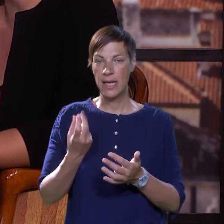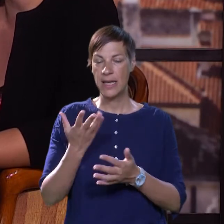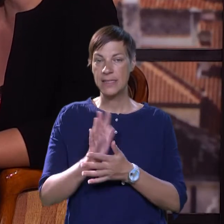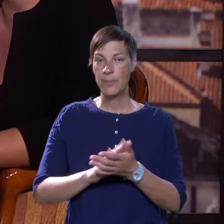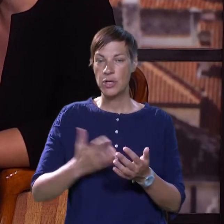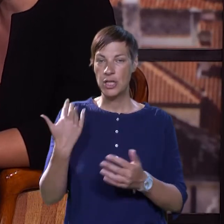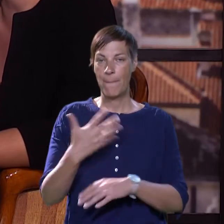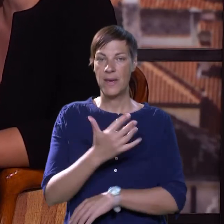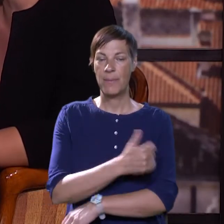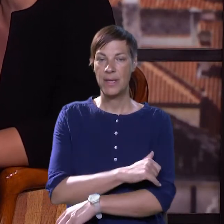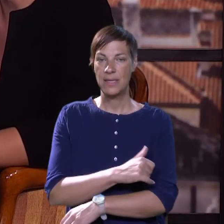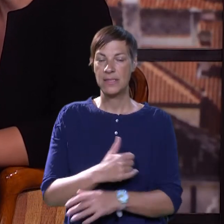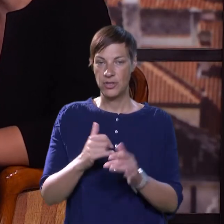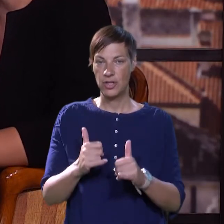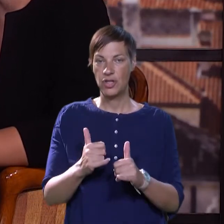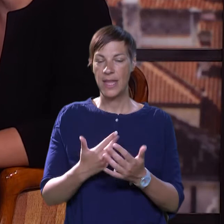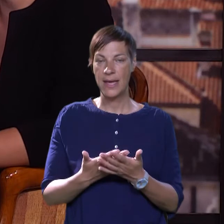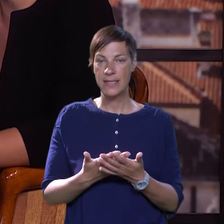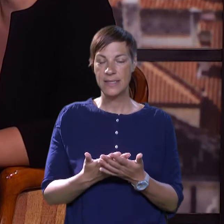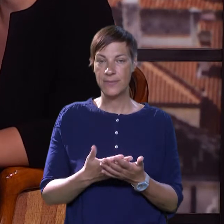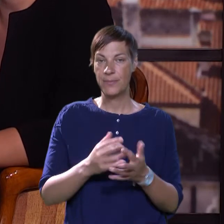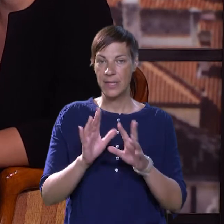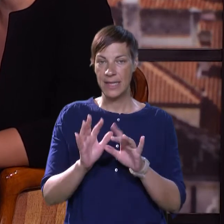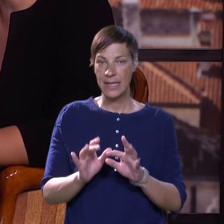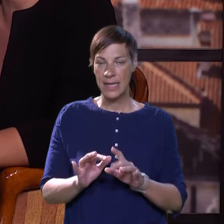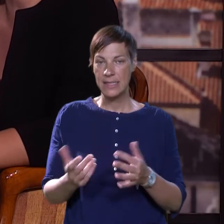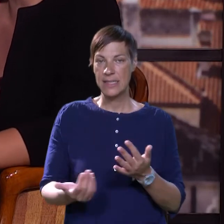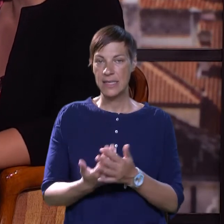kada ste vi krenuli prije 15 godina do danas. Pojavom